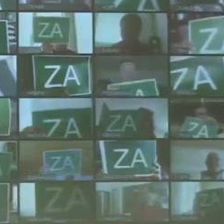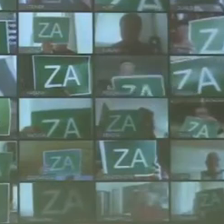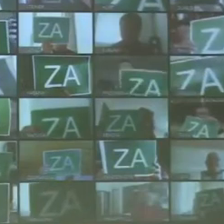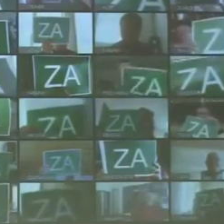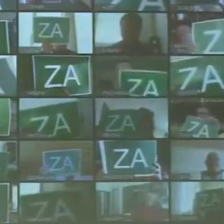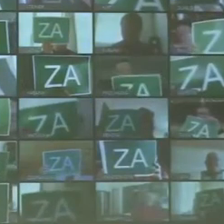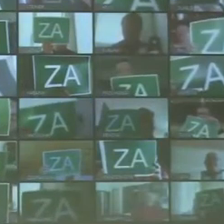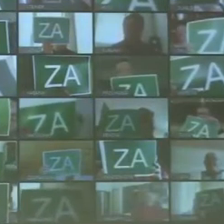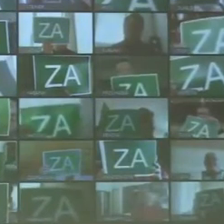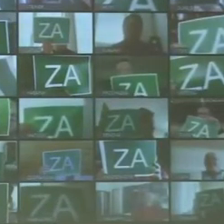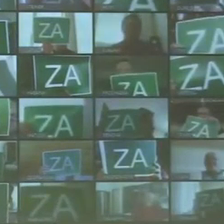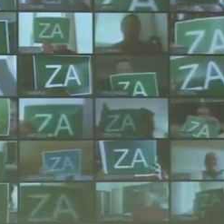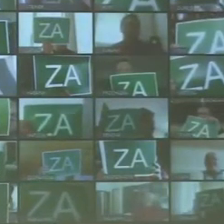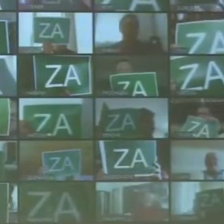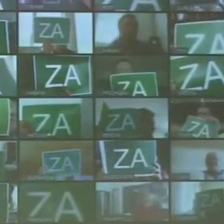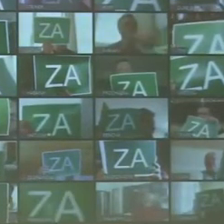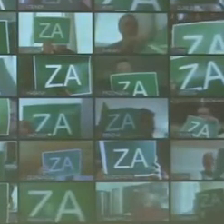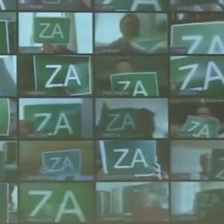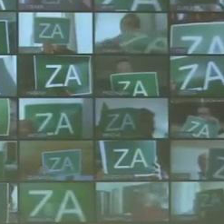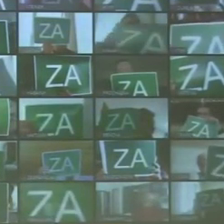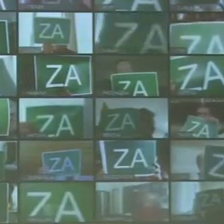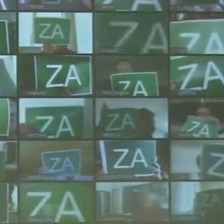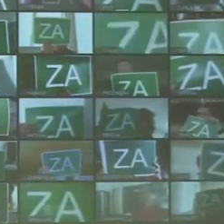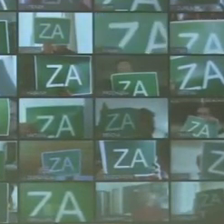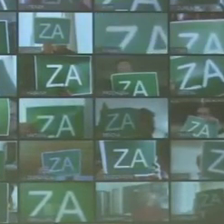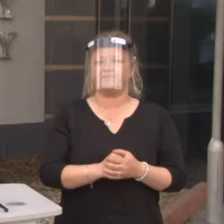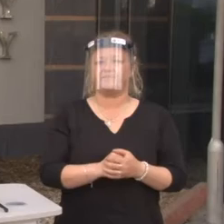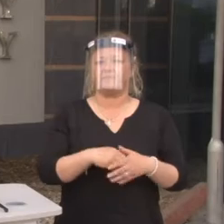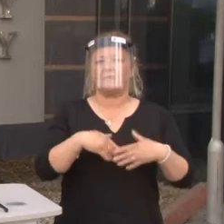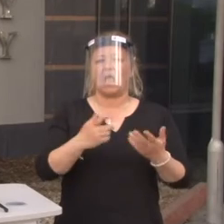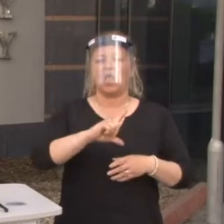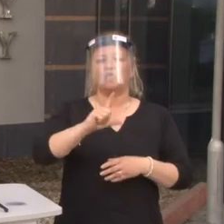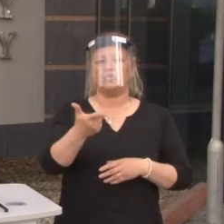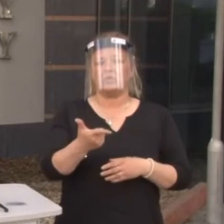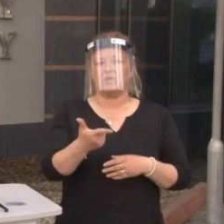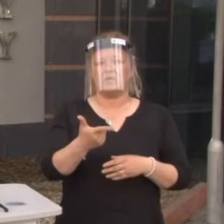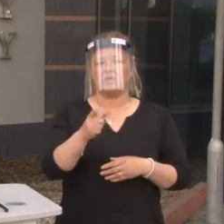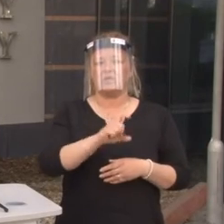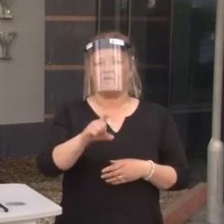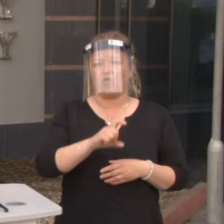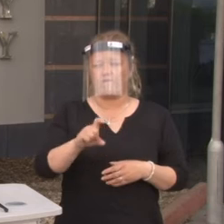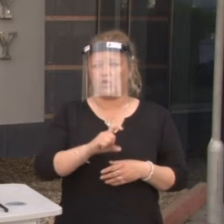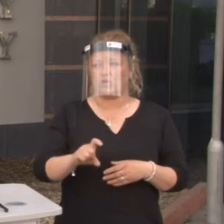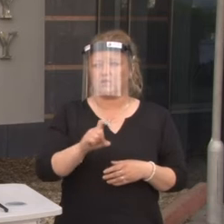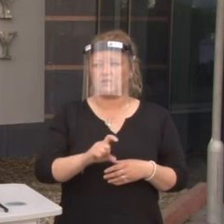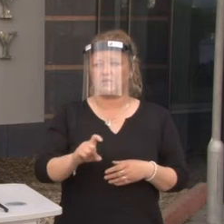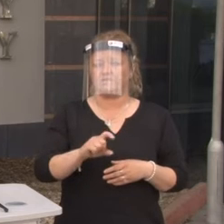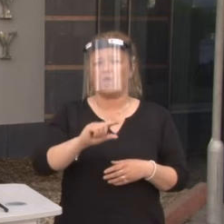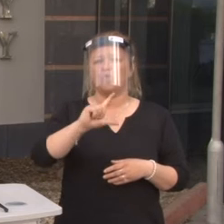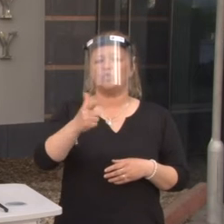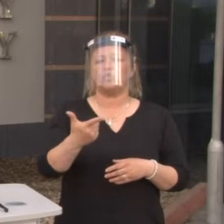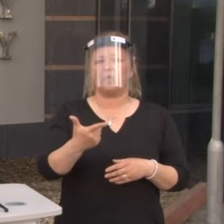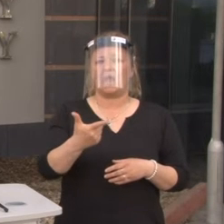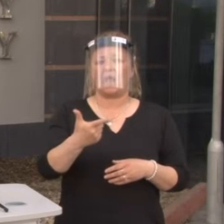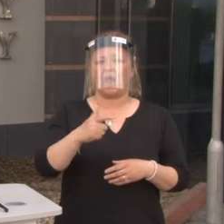Online rokovanie v prázdnej zasadacej sále nebola jediná novinka. Druhý taký dôvod, alebo druhé